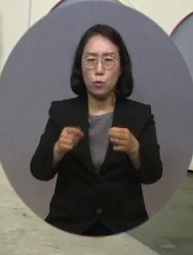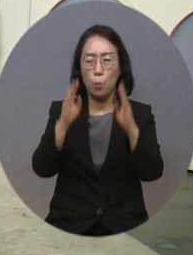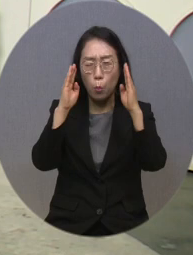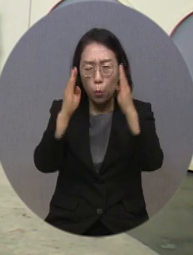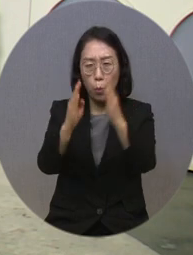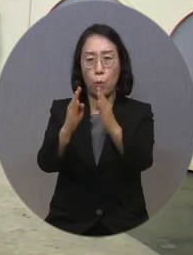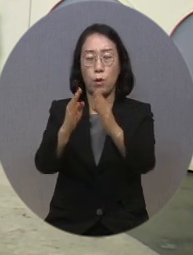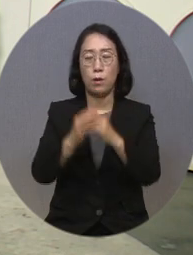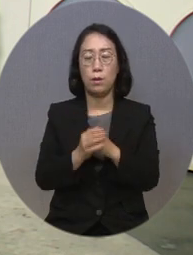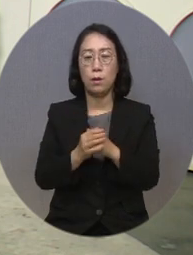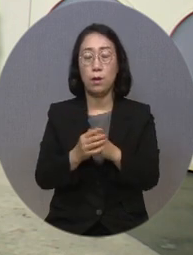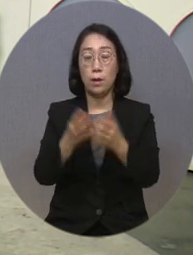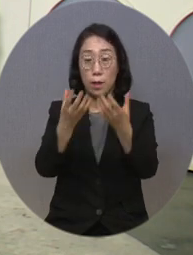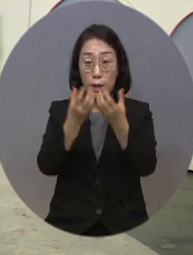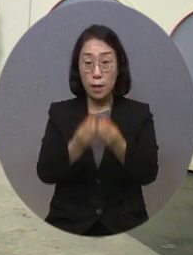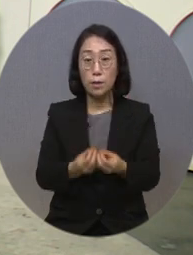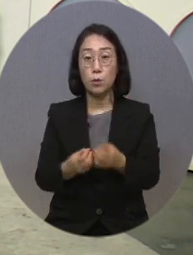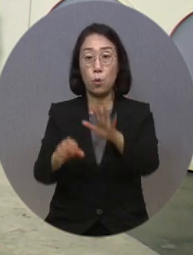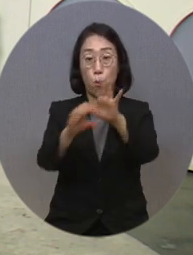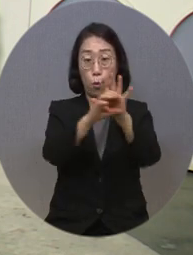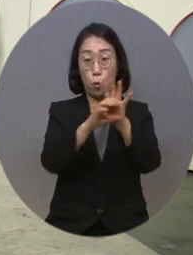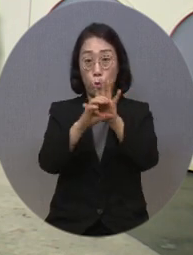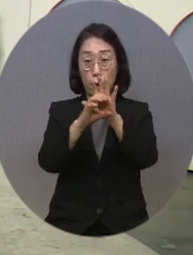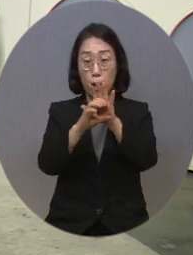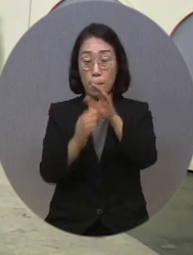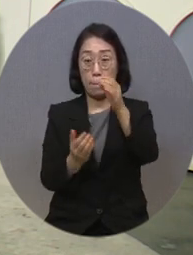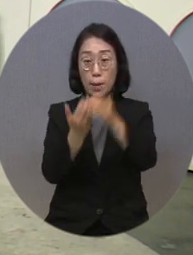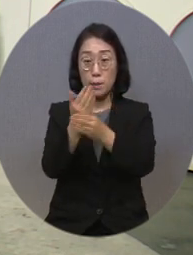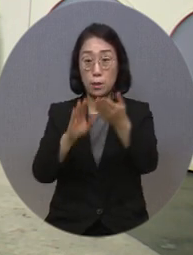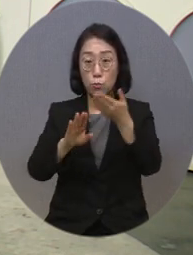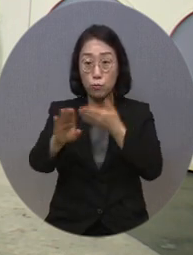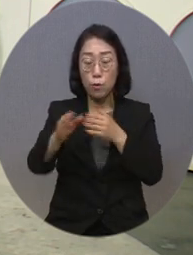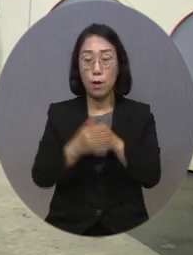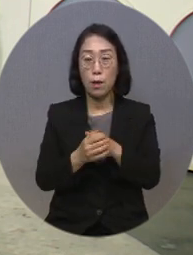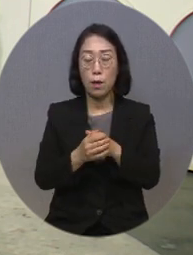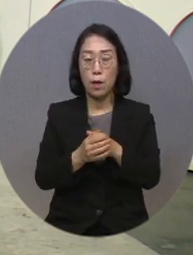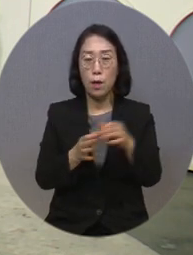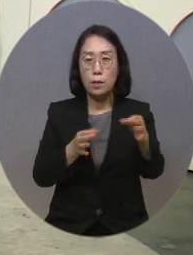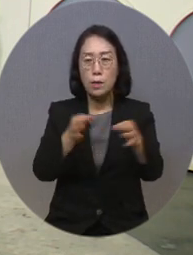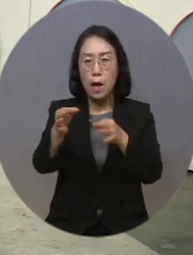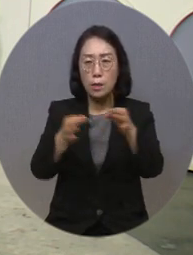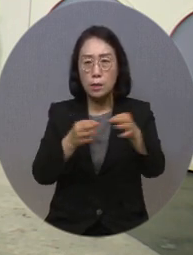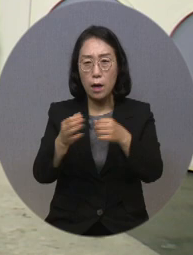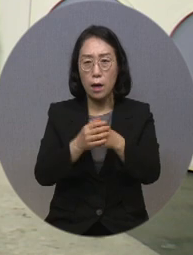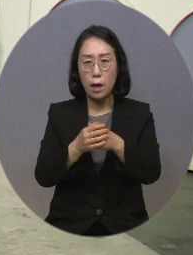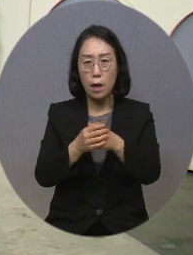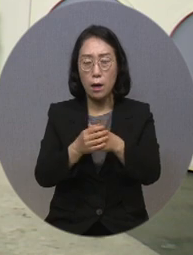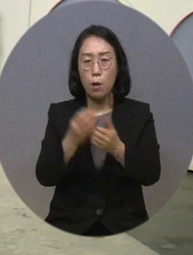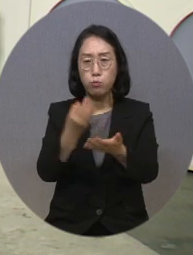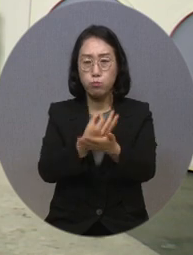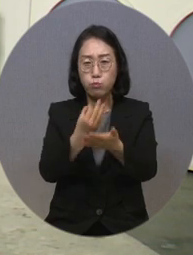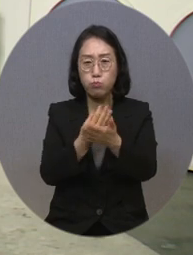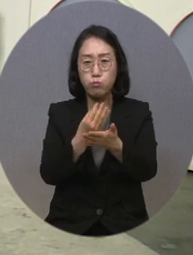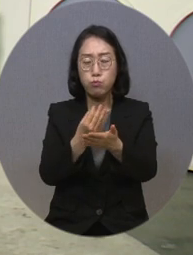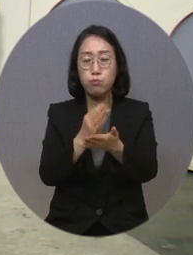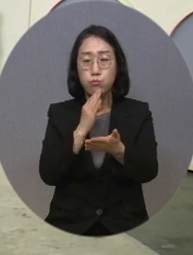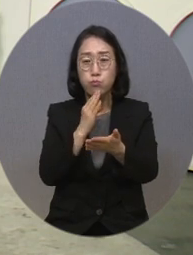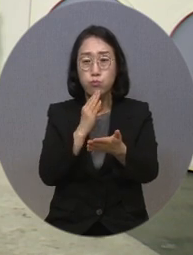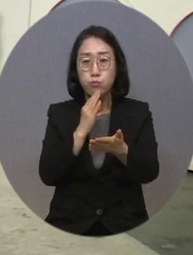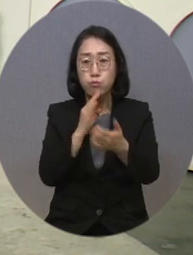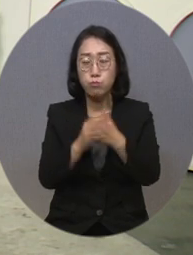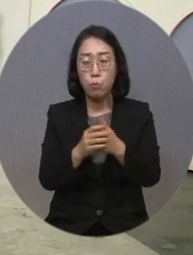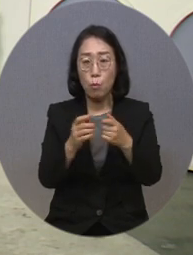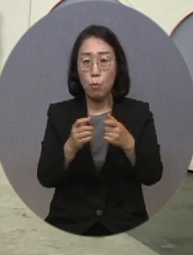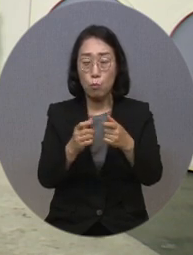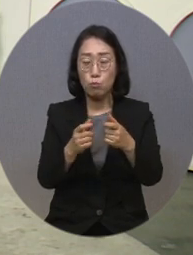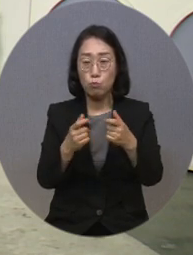들어서 코로나19 이후에 매출이 늘었음에도 불구하고 예컨대 배달료 같은